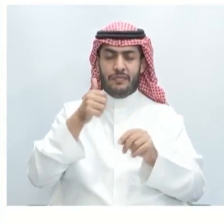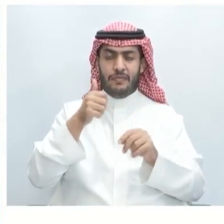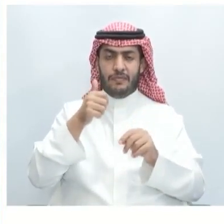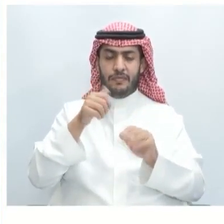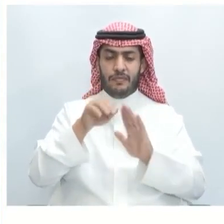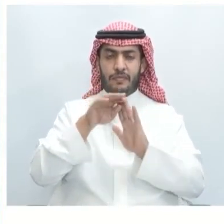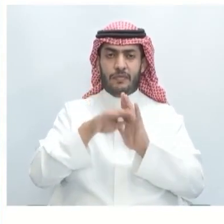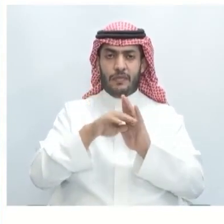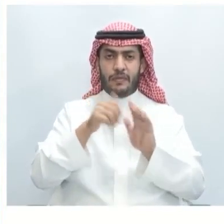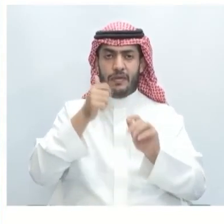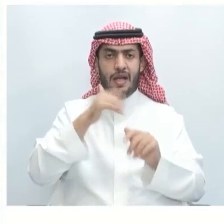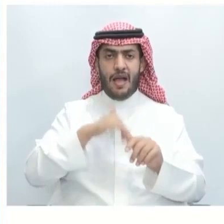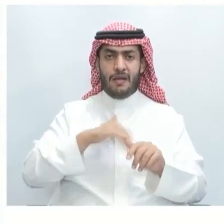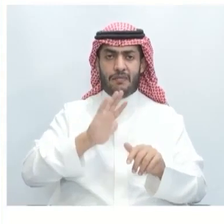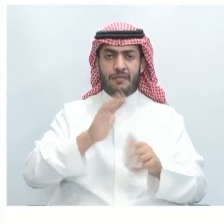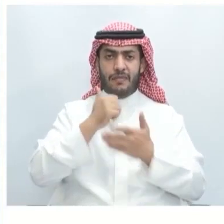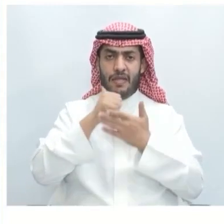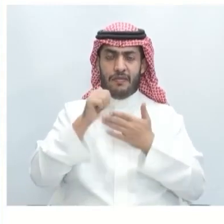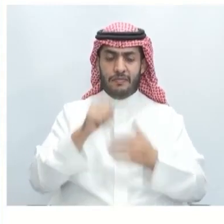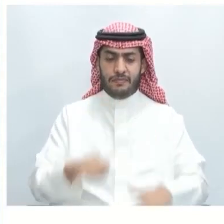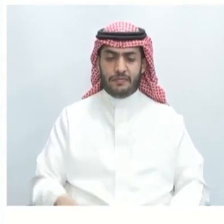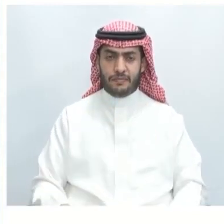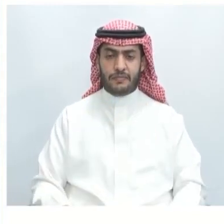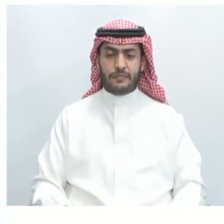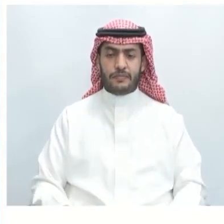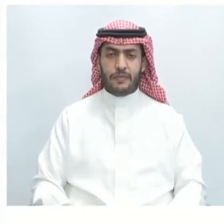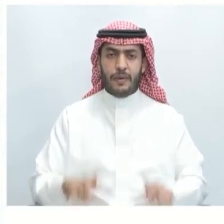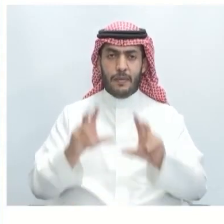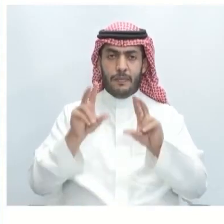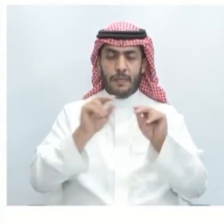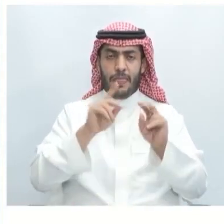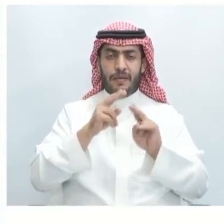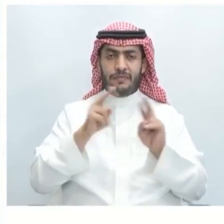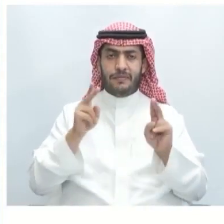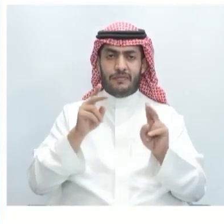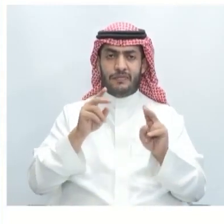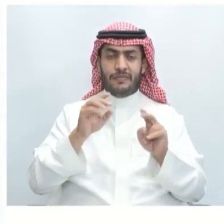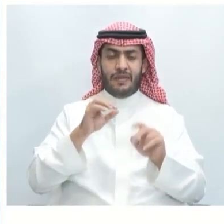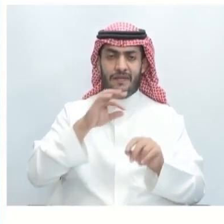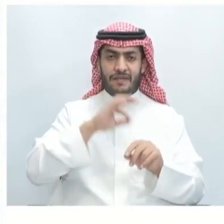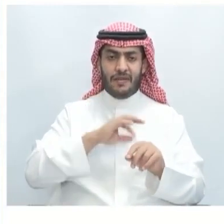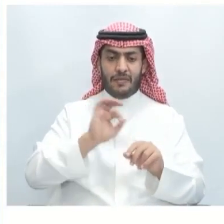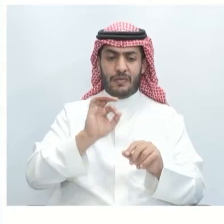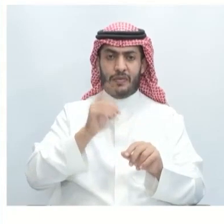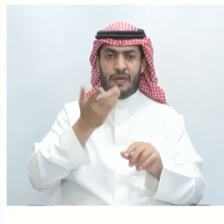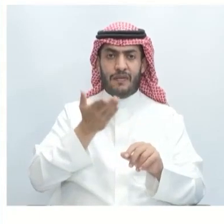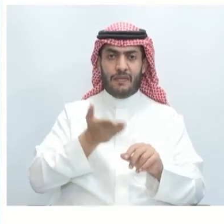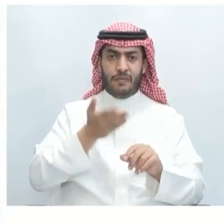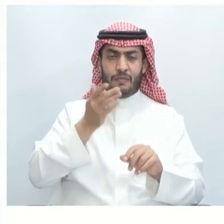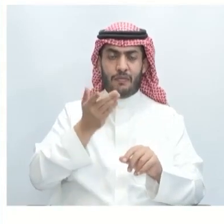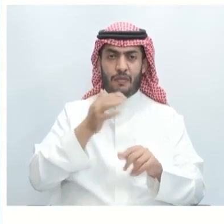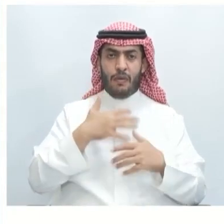حذف السيناريو الذي لا ترغب فيه مثلا لدينا عده سيناريو كما ذكرنا اوبت اب